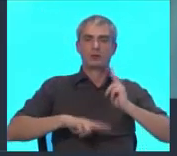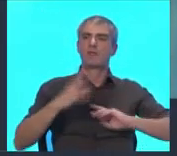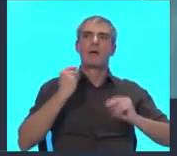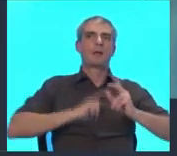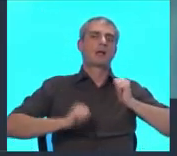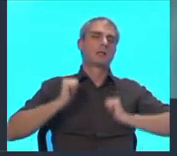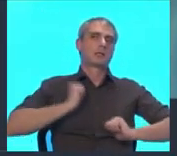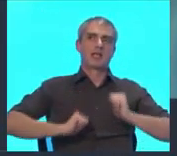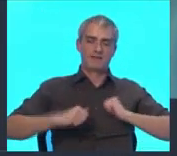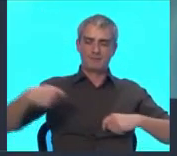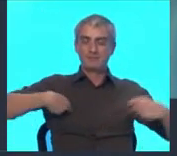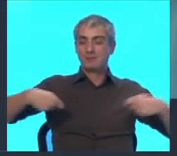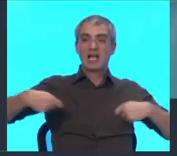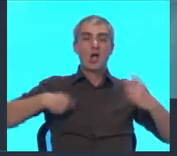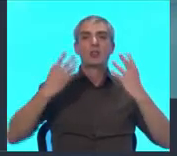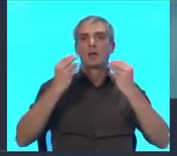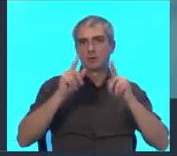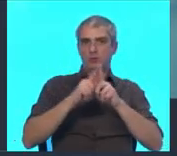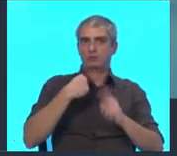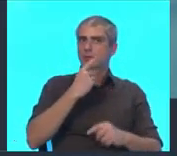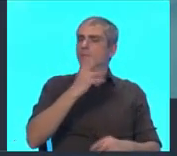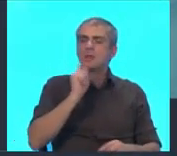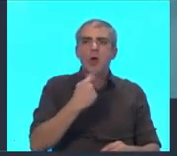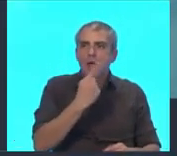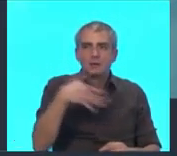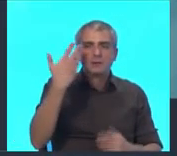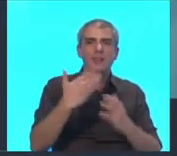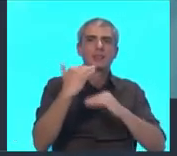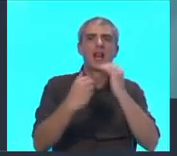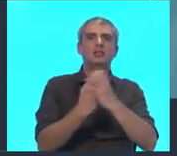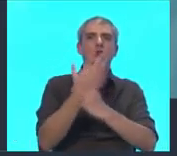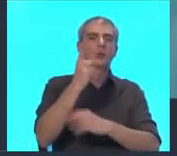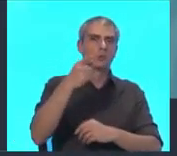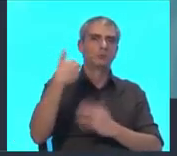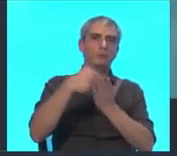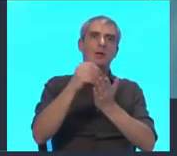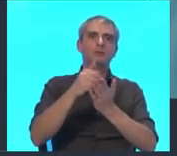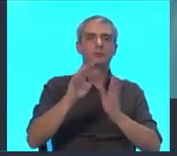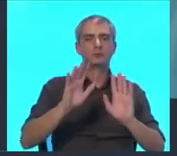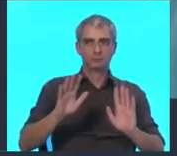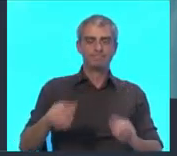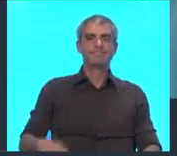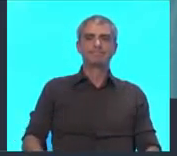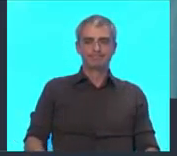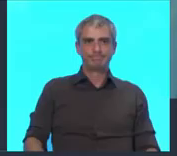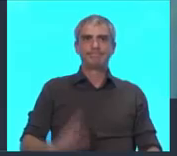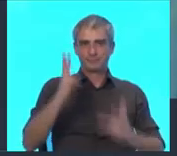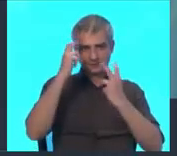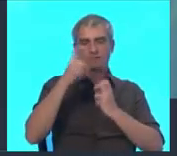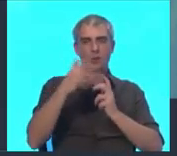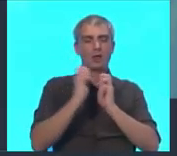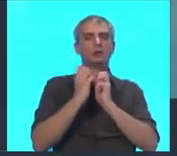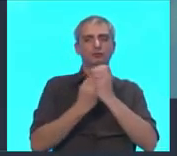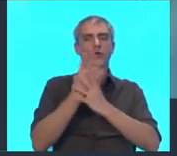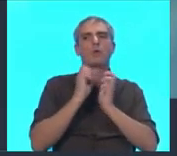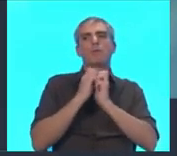כאב ודקירות מרובות, כמו שאמרתי. מה אתה יכול לומר על הליך השיקום שצפוי לה בהמשך? צפוי לה שיקום מאוד